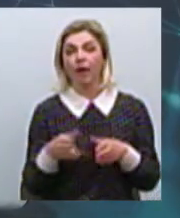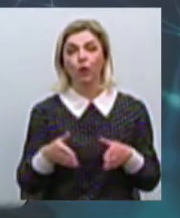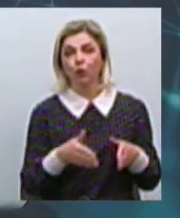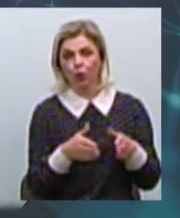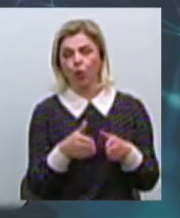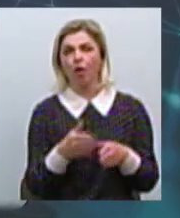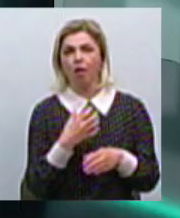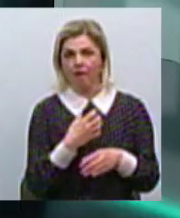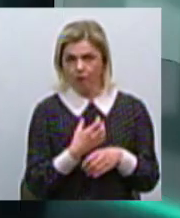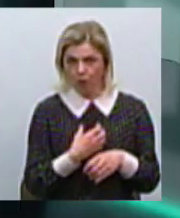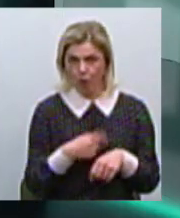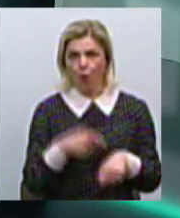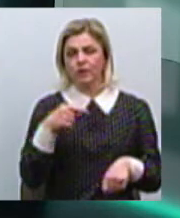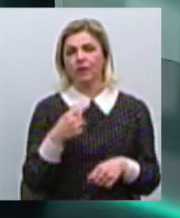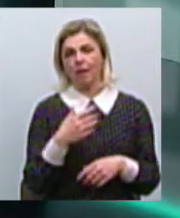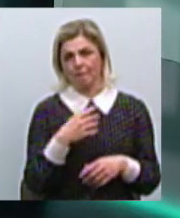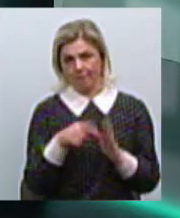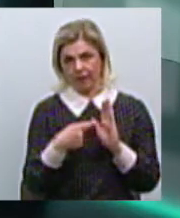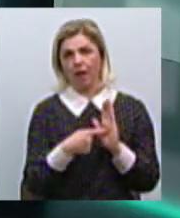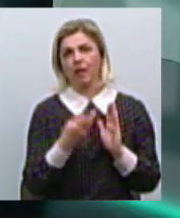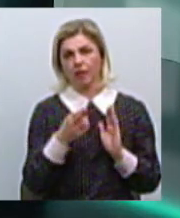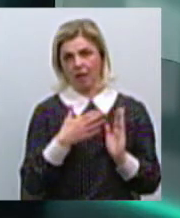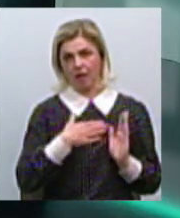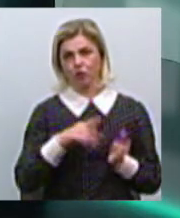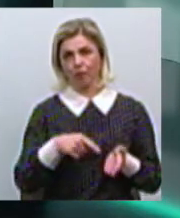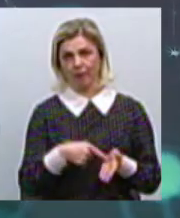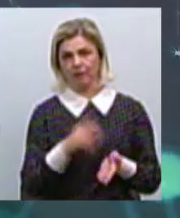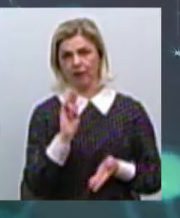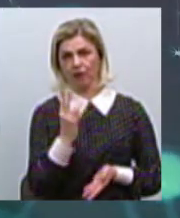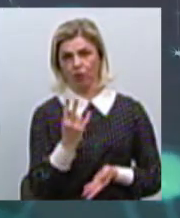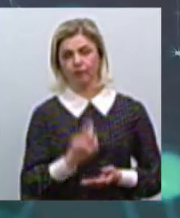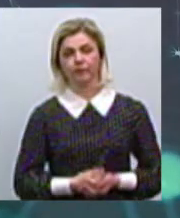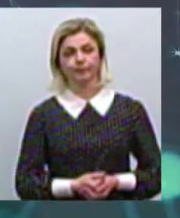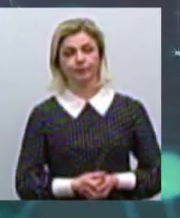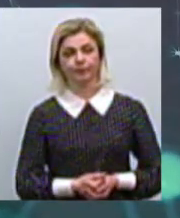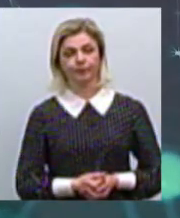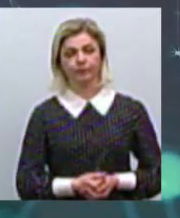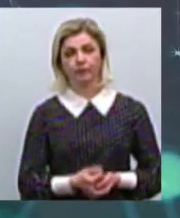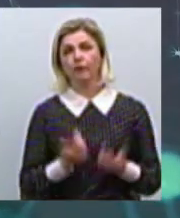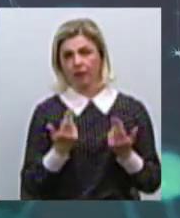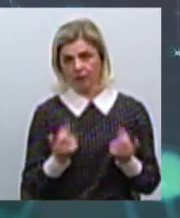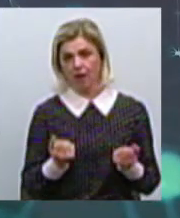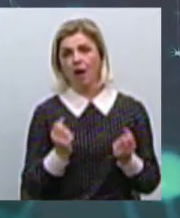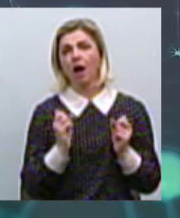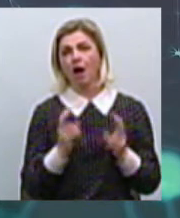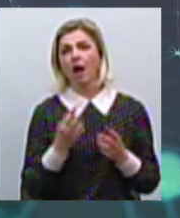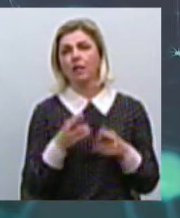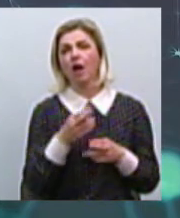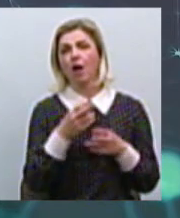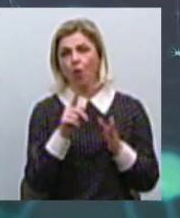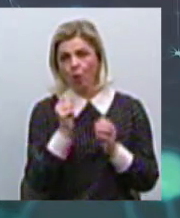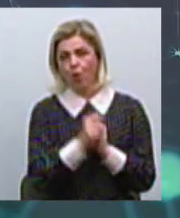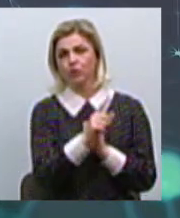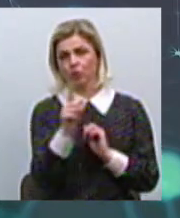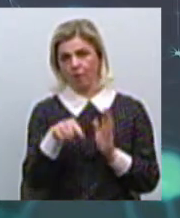гостре питання для нашого міста, для Миколаєва? Так, як і для кожного міста в Україні, безпека дорожнього